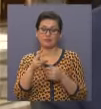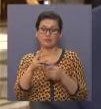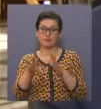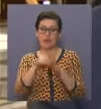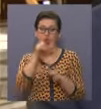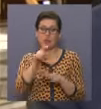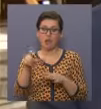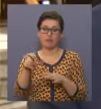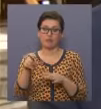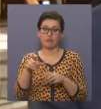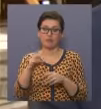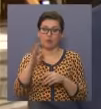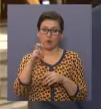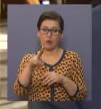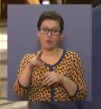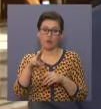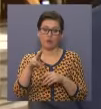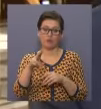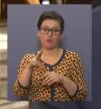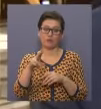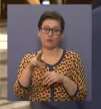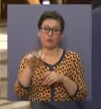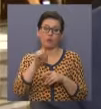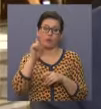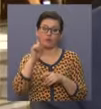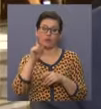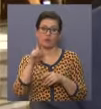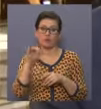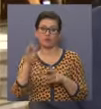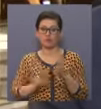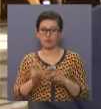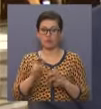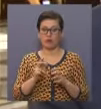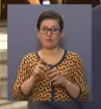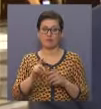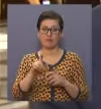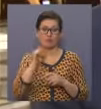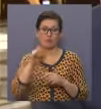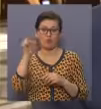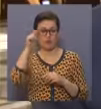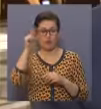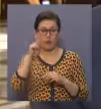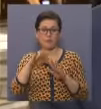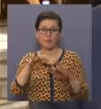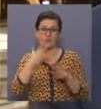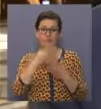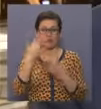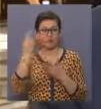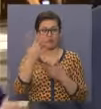делегатам в Нью-Йорке, что у молодежи, именно у студентов, есть свое интересное мышление.